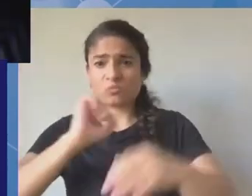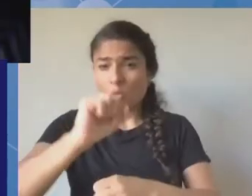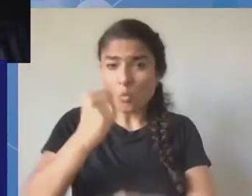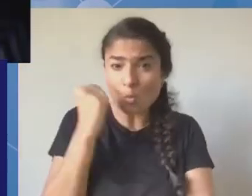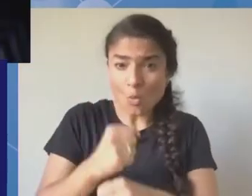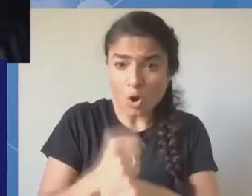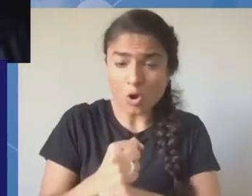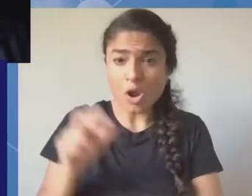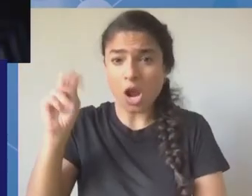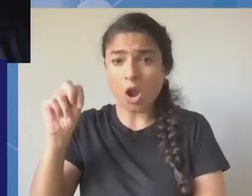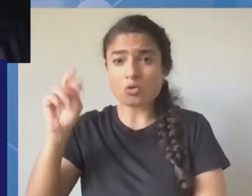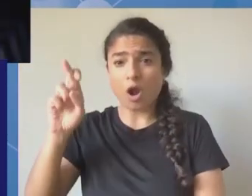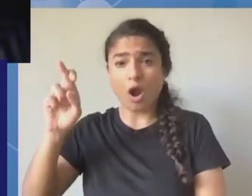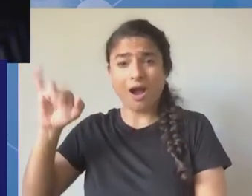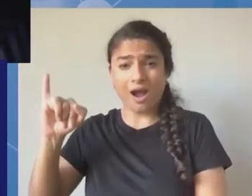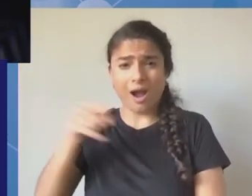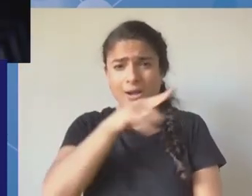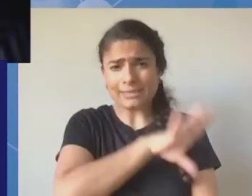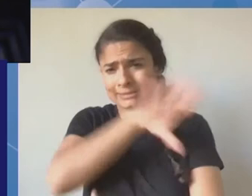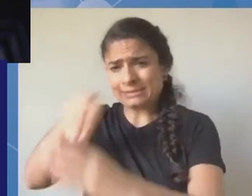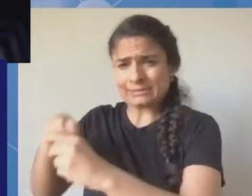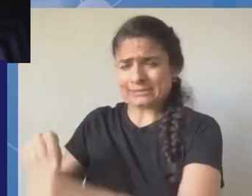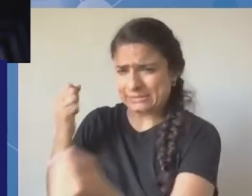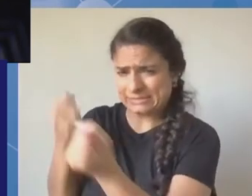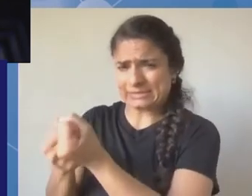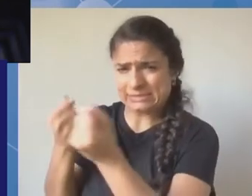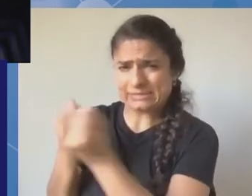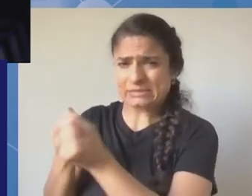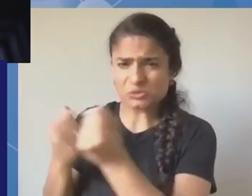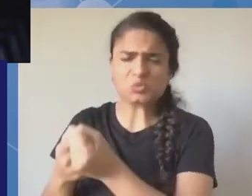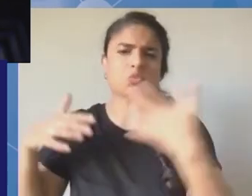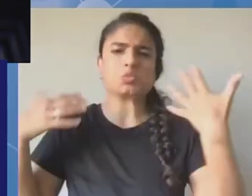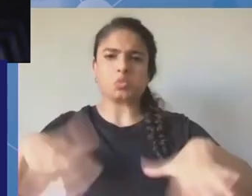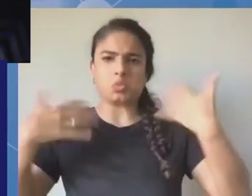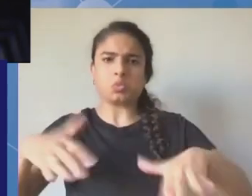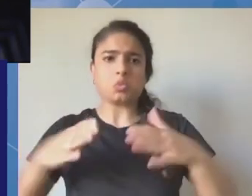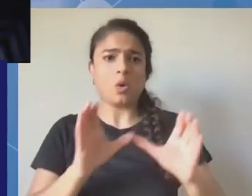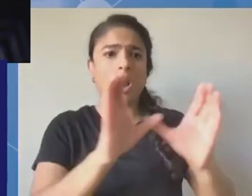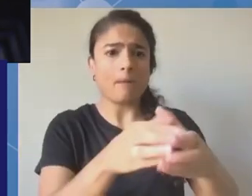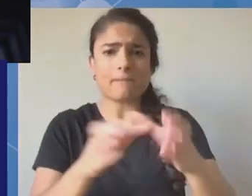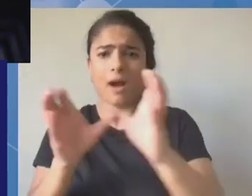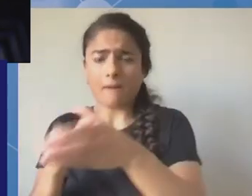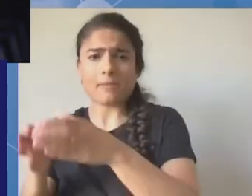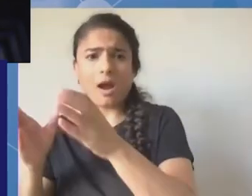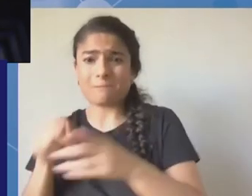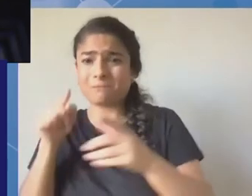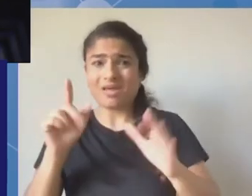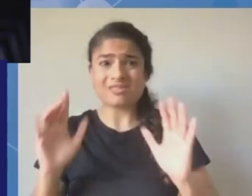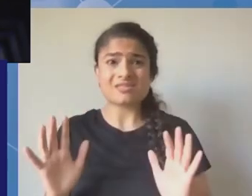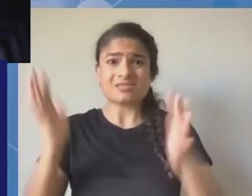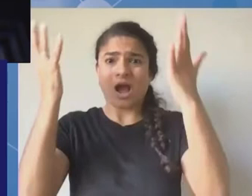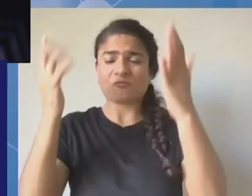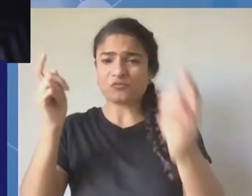构的那小组成员，对吧？你们做的非常棒的事情，你们支持 NRI 的